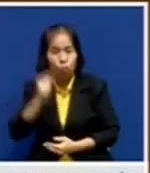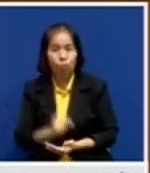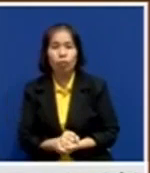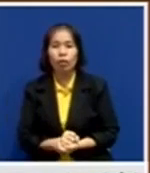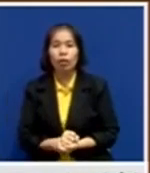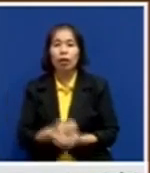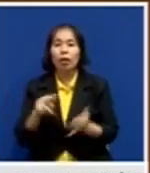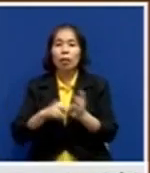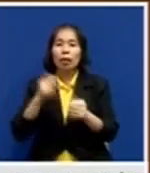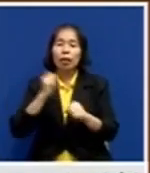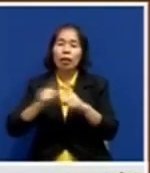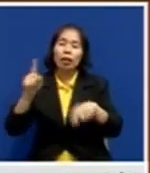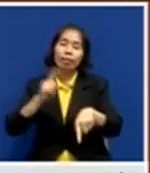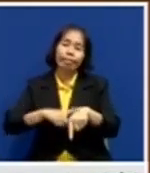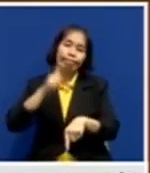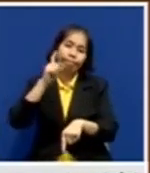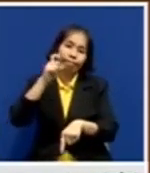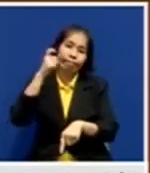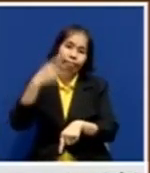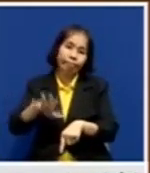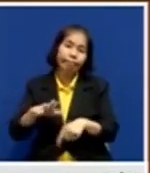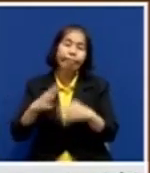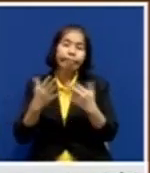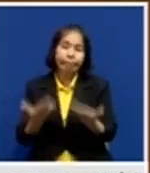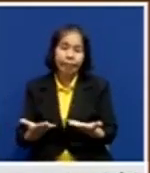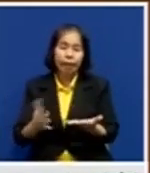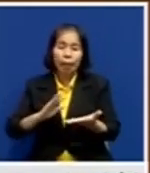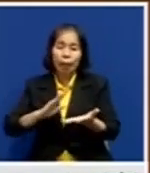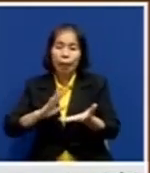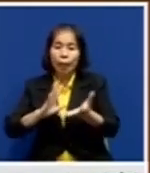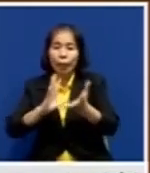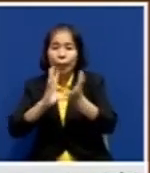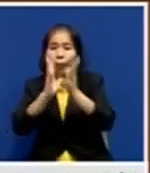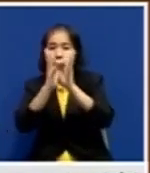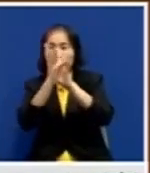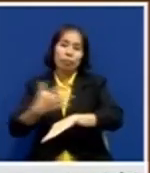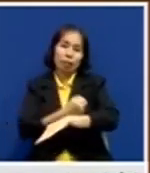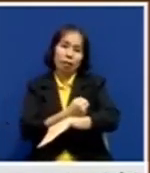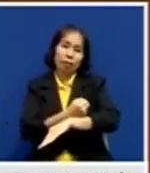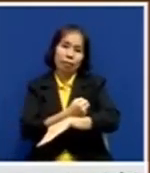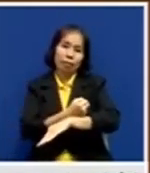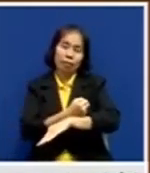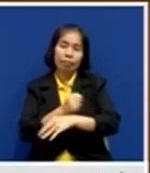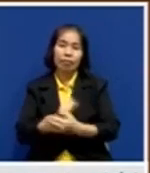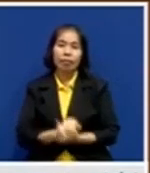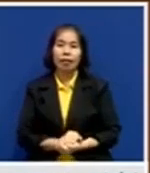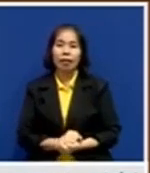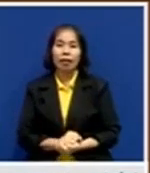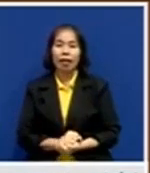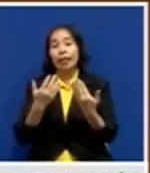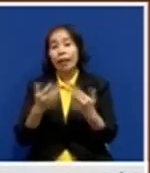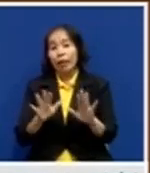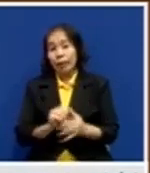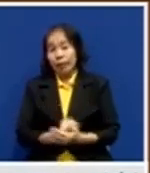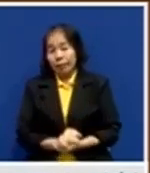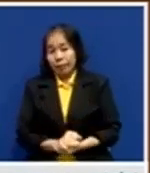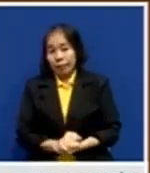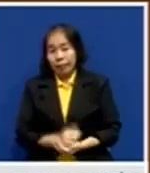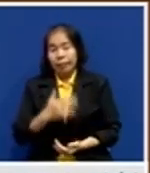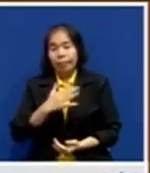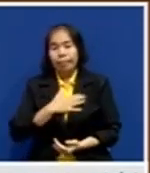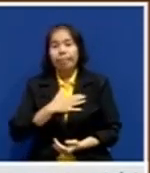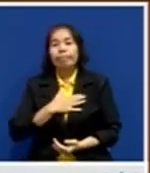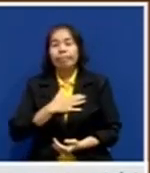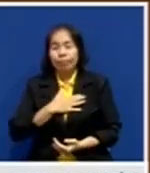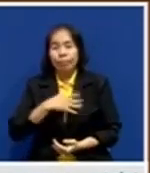ากแต่ไม่ทันการมันก็เกิดมีการเปลี่ยนแปลงทางการเมืองเกิดขึ้นมาผมหายไป10ปีผมก็มาอีก